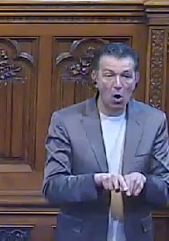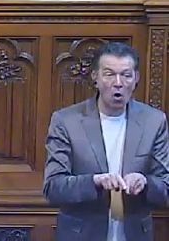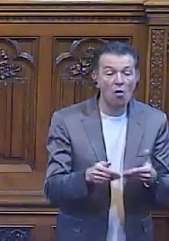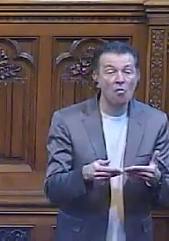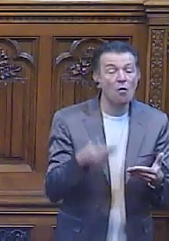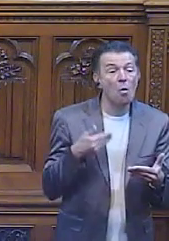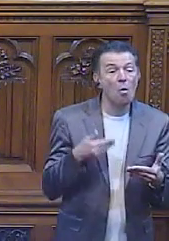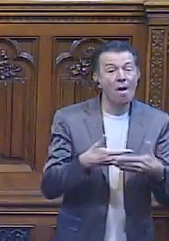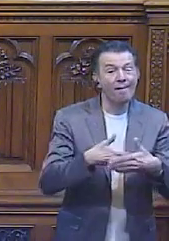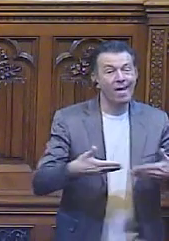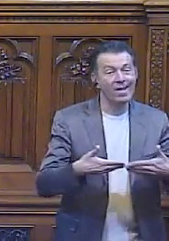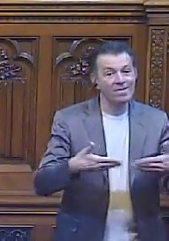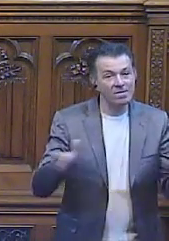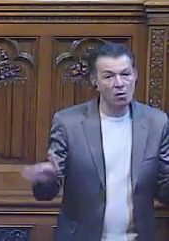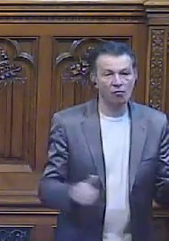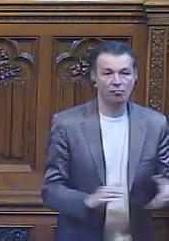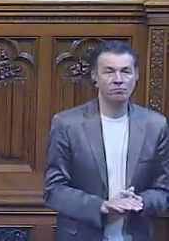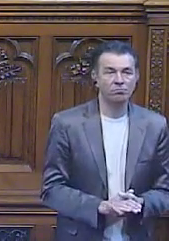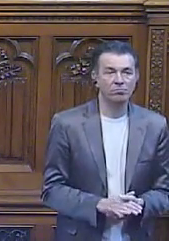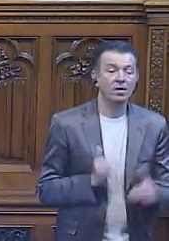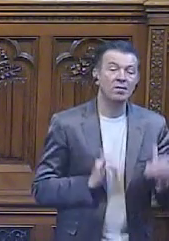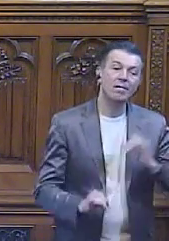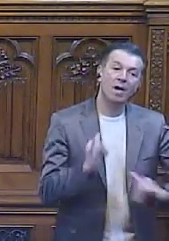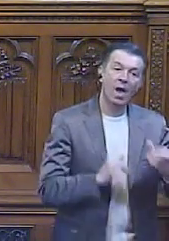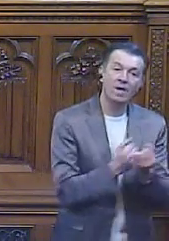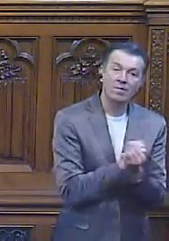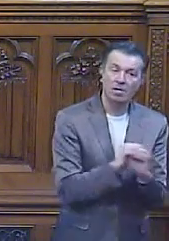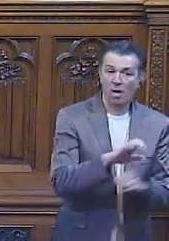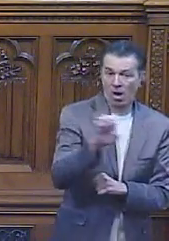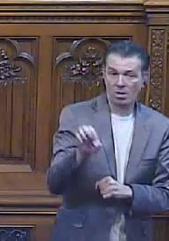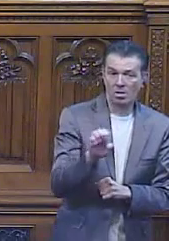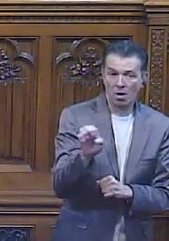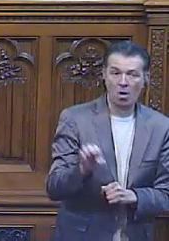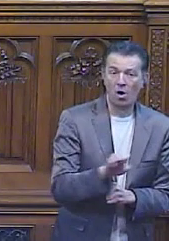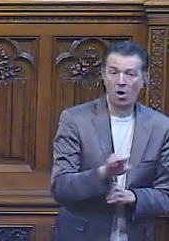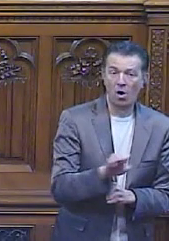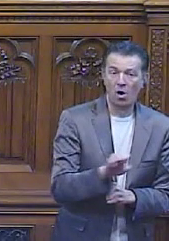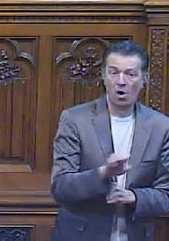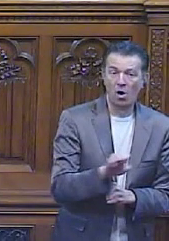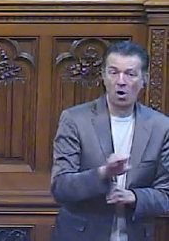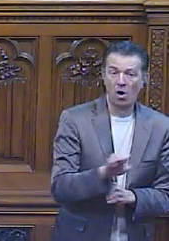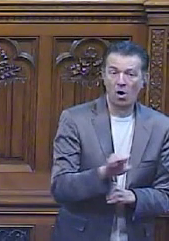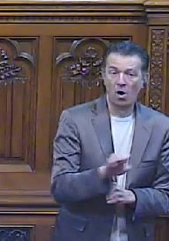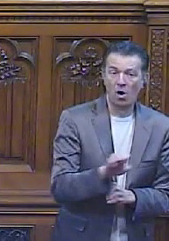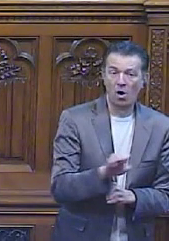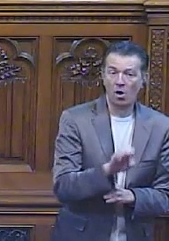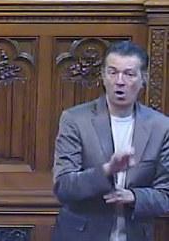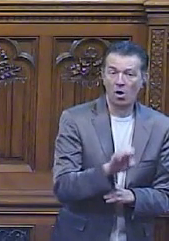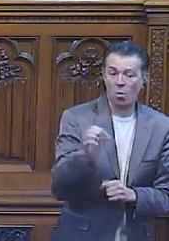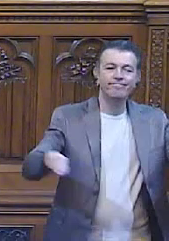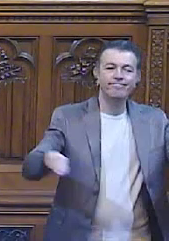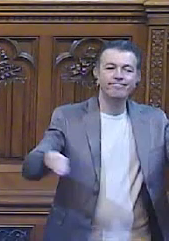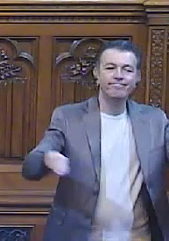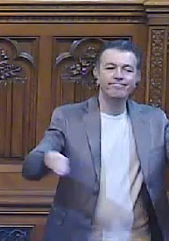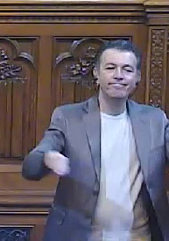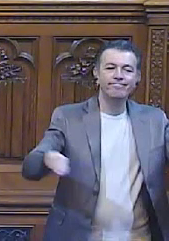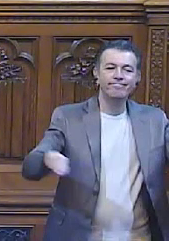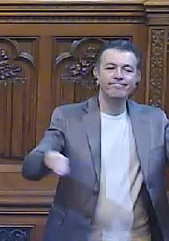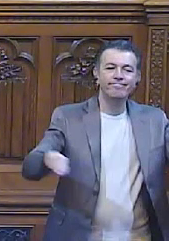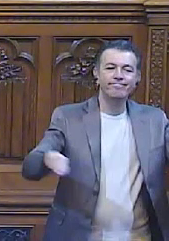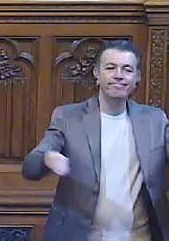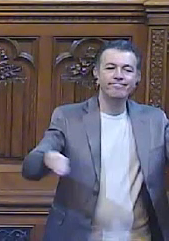offen, das ist ein wesentlicher Bestandteil der Reisefreiheit, die wir in Europa bisher genossen haben. Nur, bisher lebten wir in